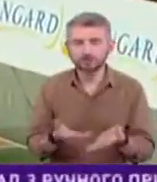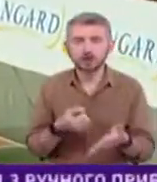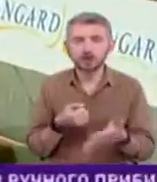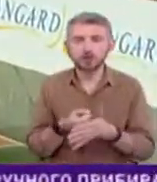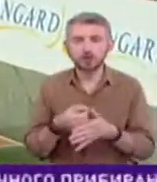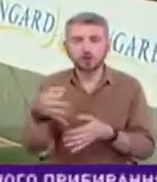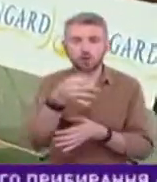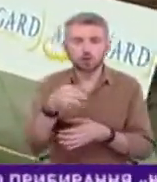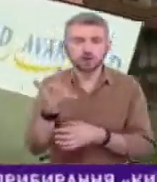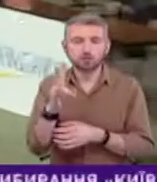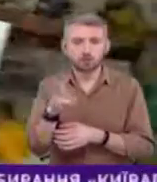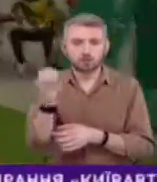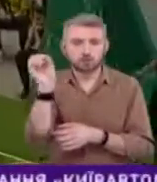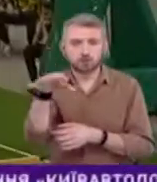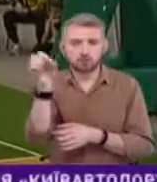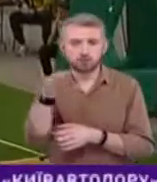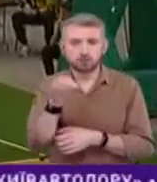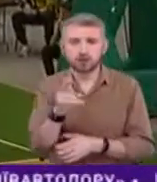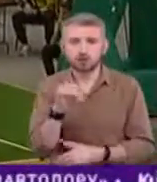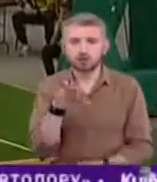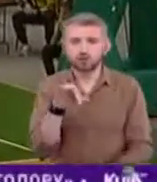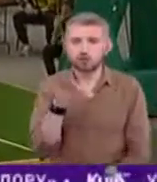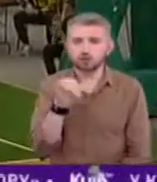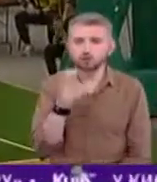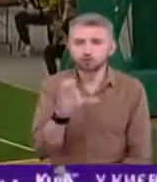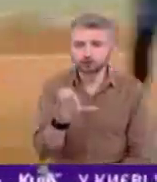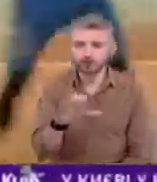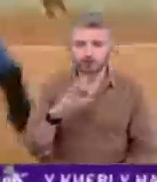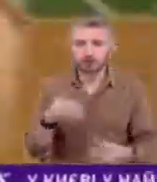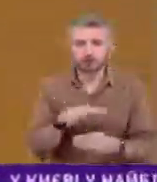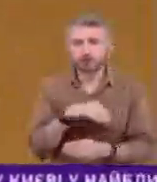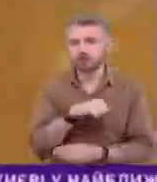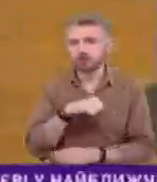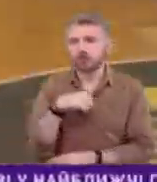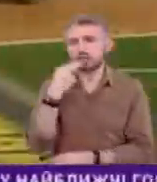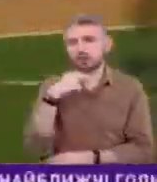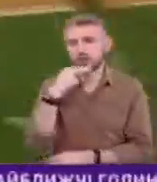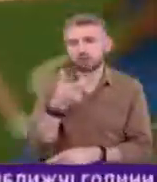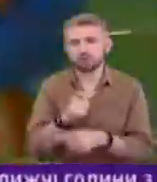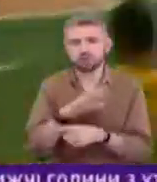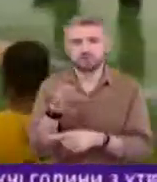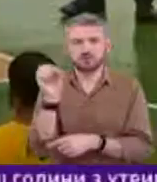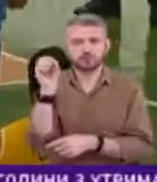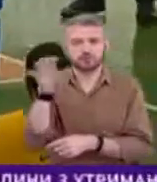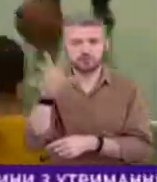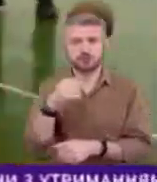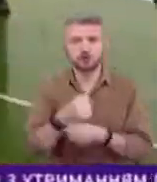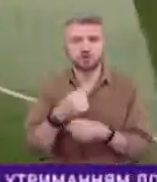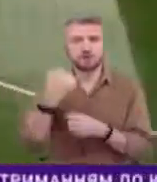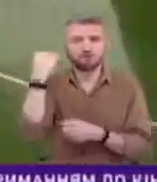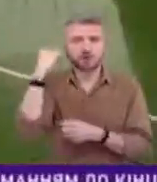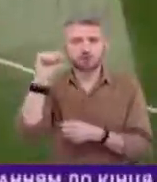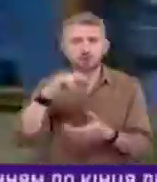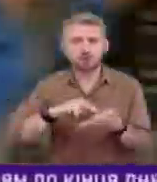кошика Миколаєва пристрілявся Павло Крутоус, який у підсумку став найрезультативнішим у матчі. А зробив переможні